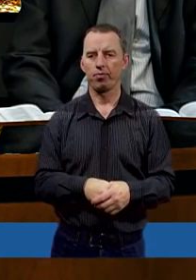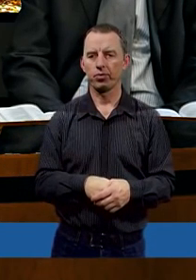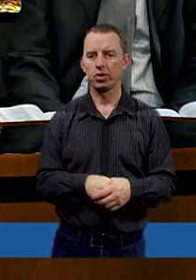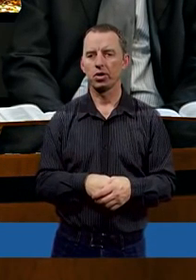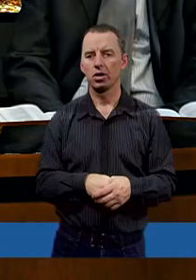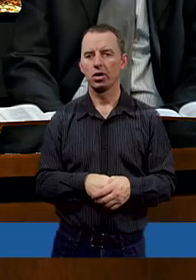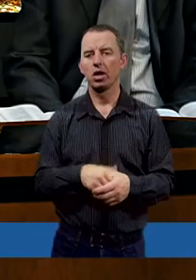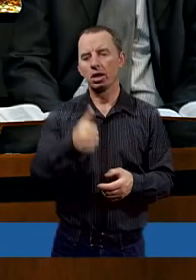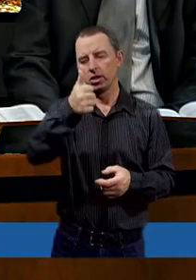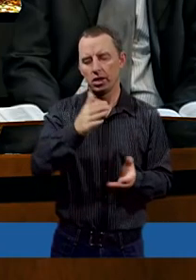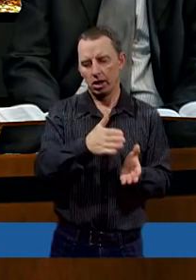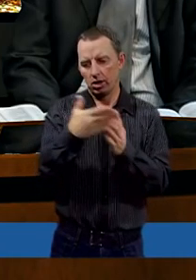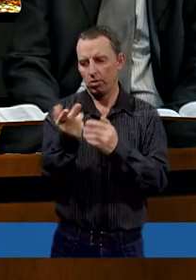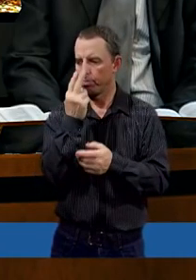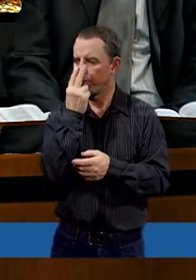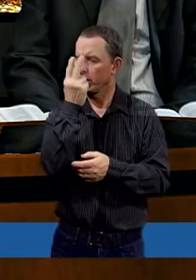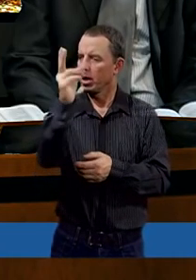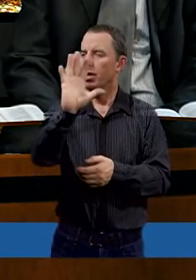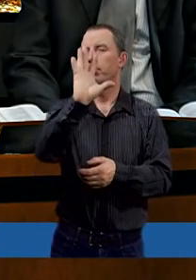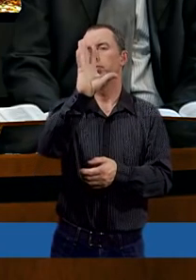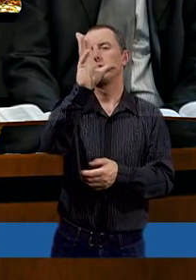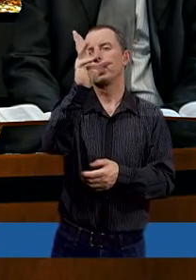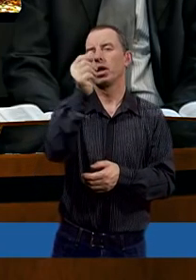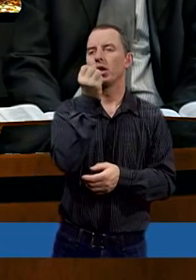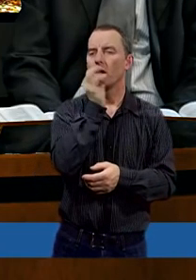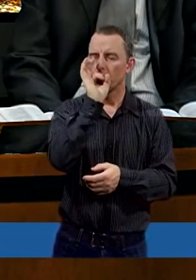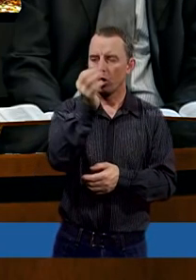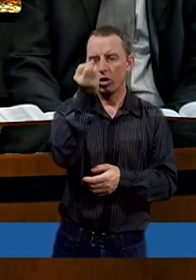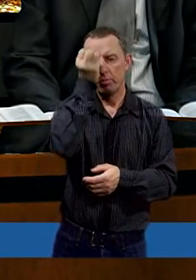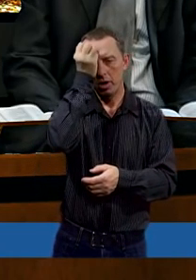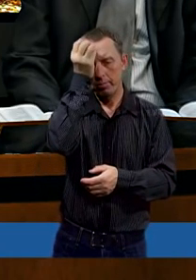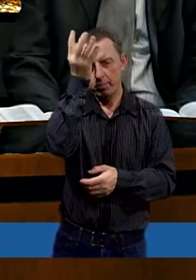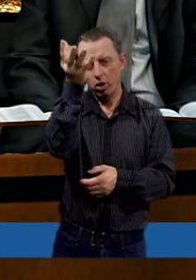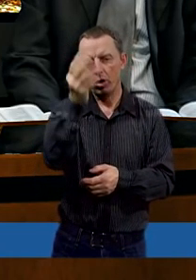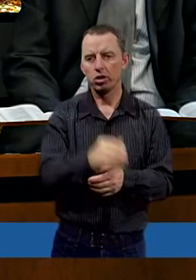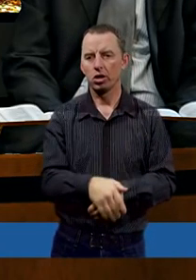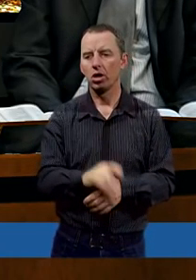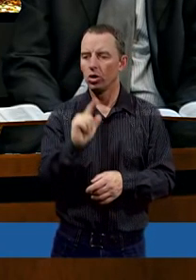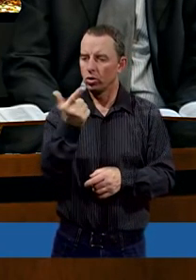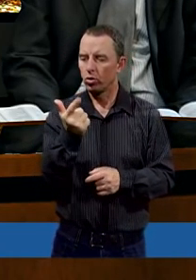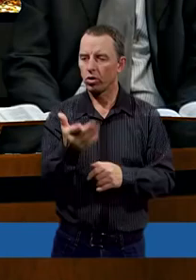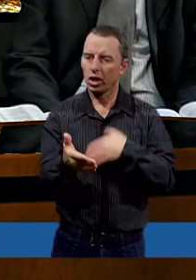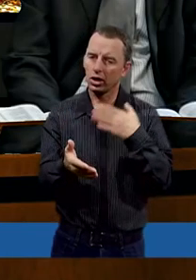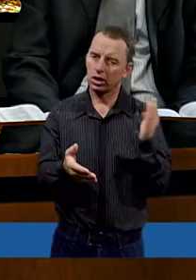Z jednej strony patrzymy, no mówimy piękne, dobre, mądre, a z drugiej strony